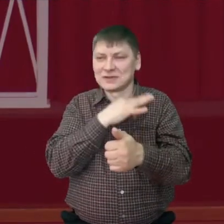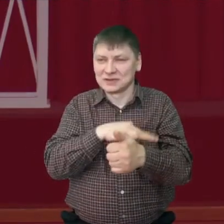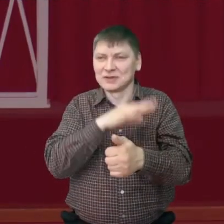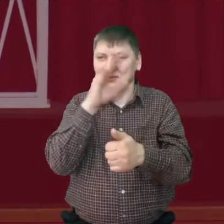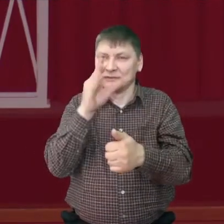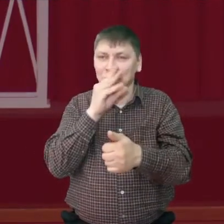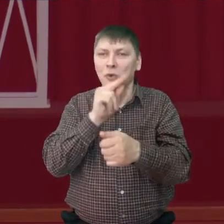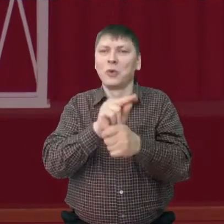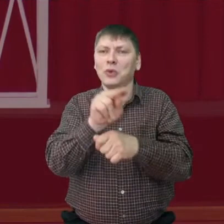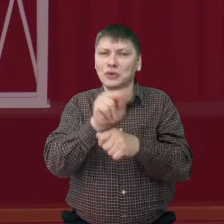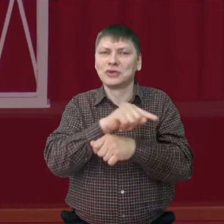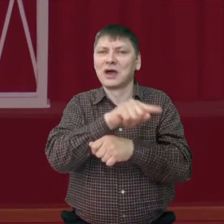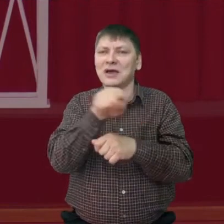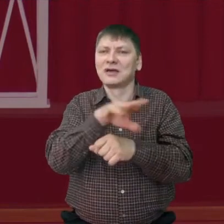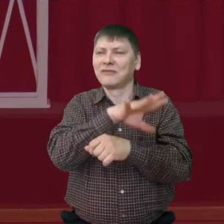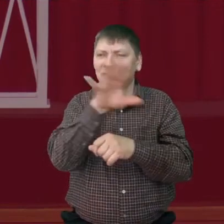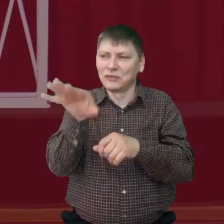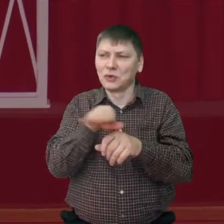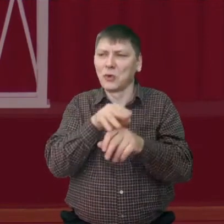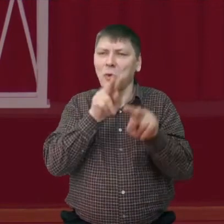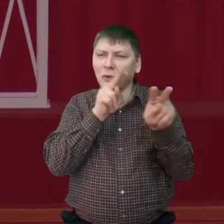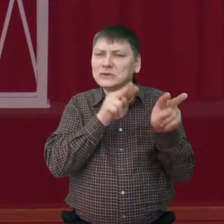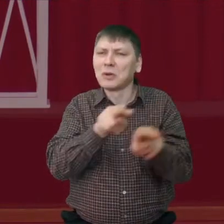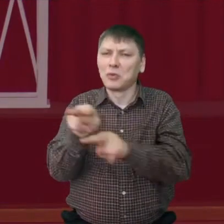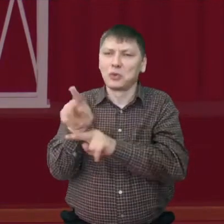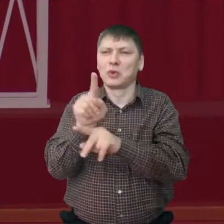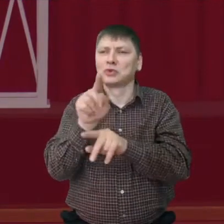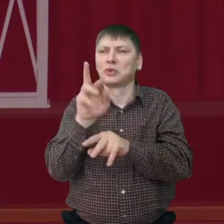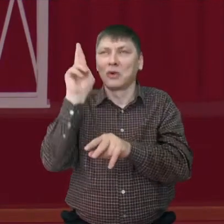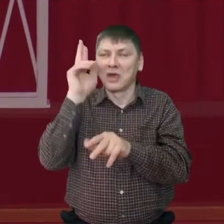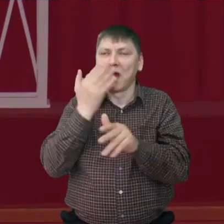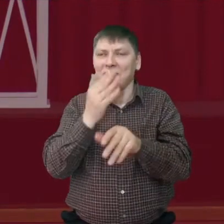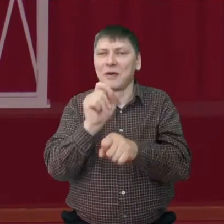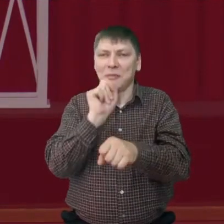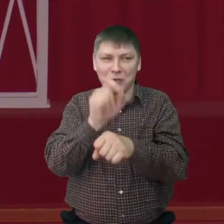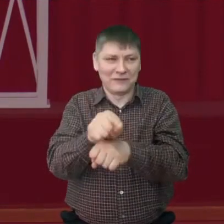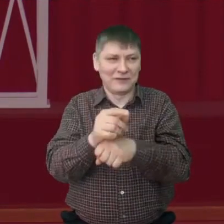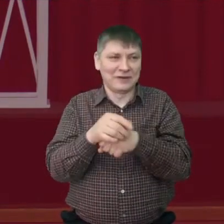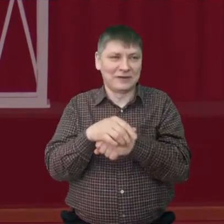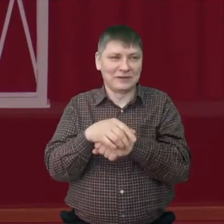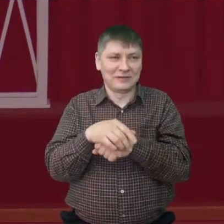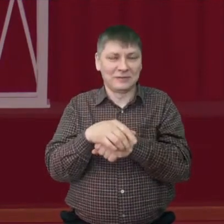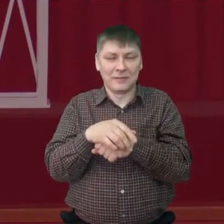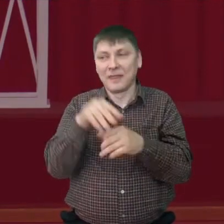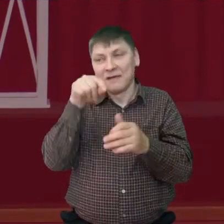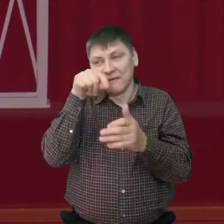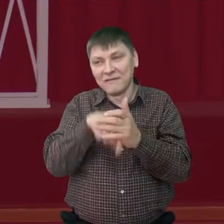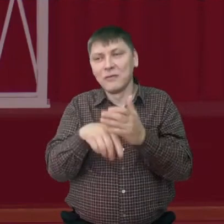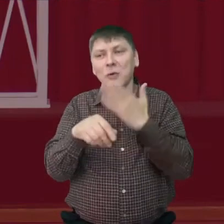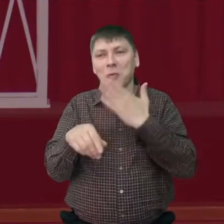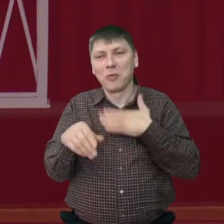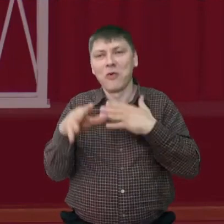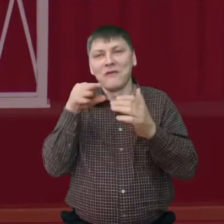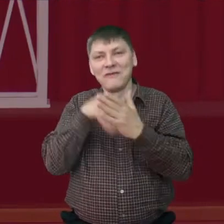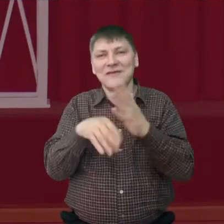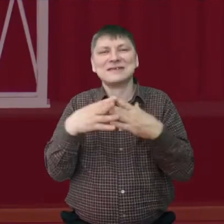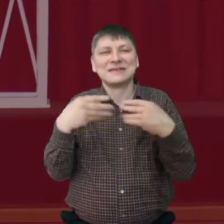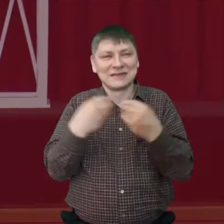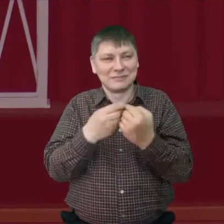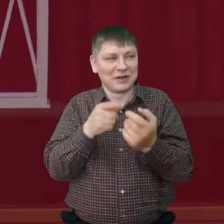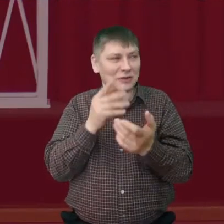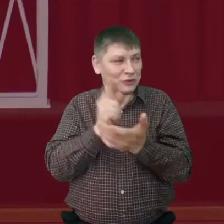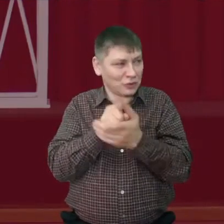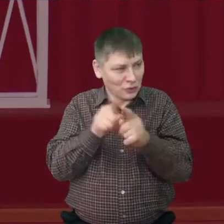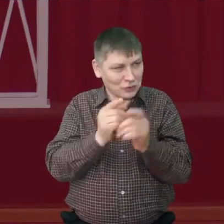уча их соблюдать все, что я повелел вам». Любовь проявляется в семье. Мы уже говорили об этом важном качестве